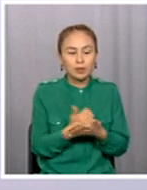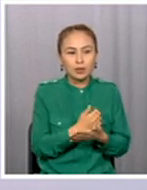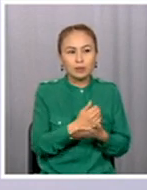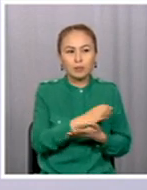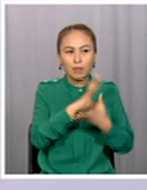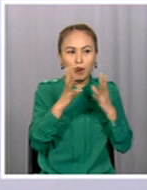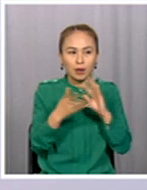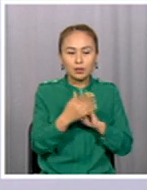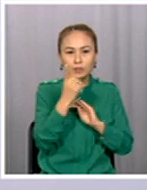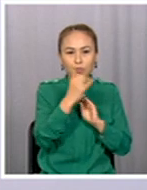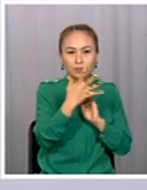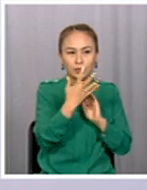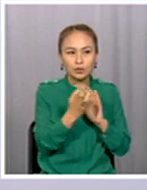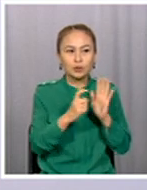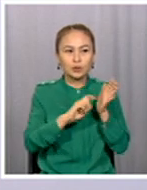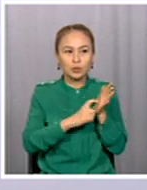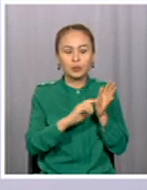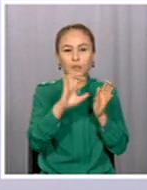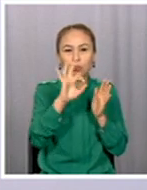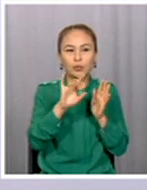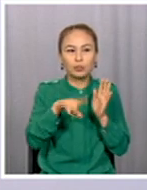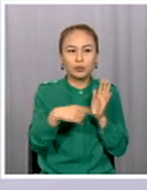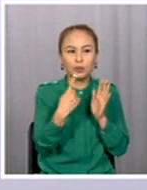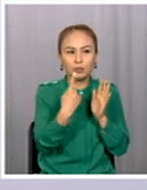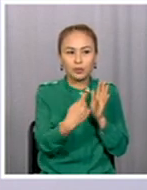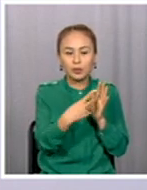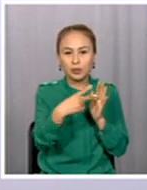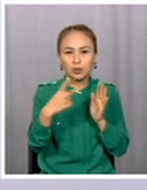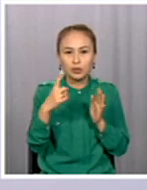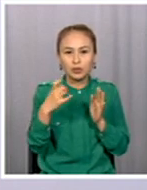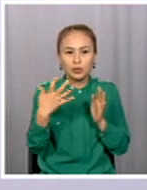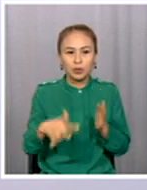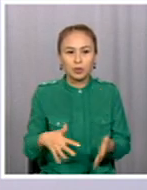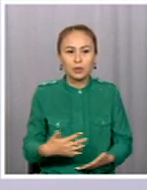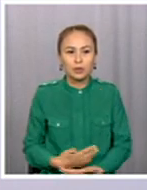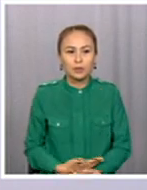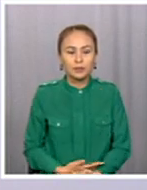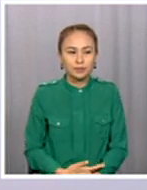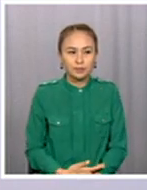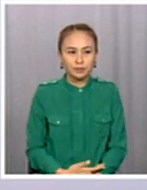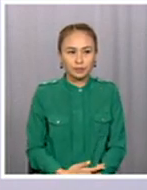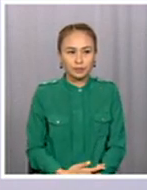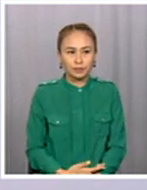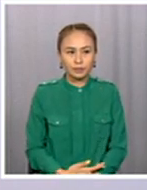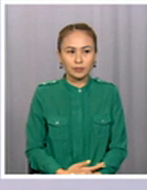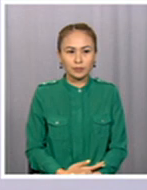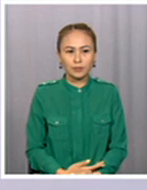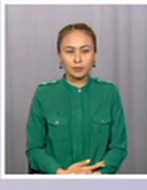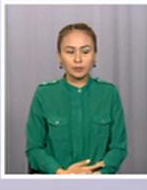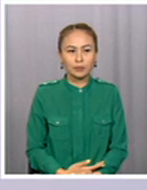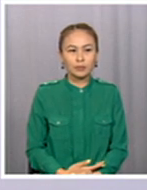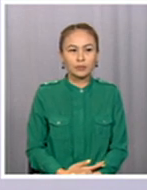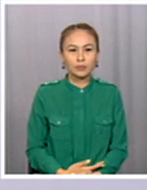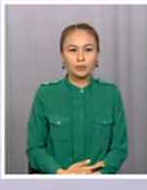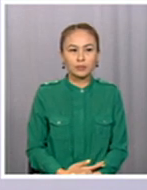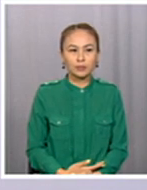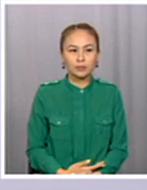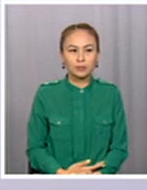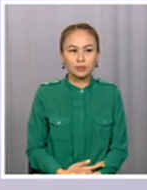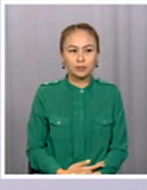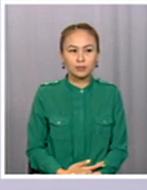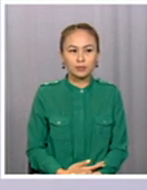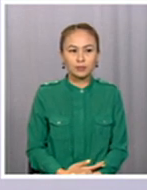Барлығы 1500 бала, және диаграмма бойынша 10% бала кітап оқығанды ұнатады. Олай болса, балалар